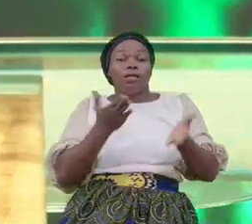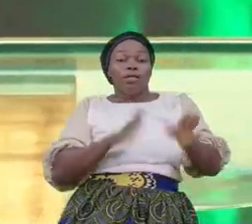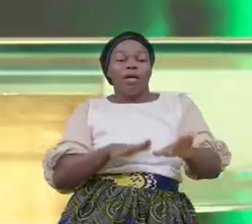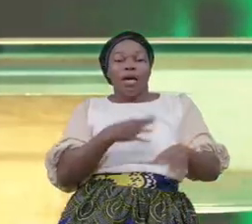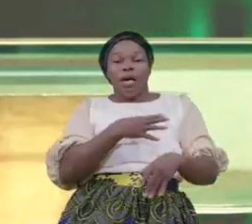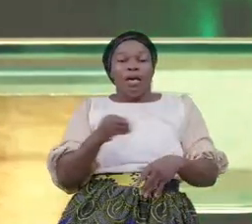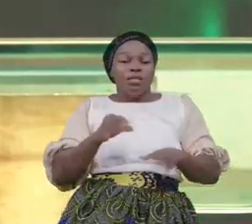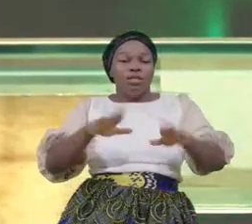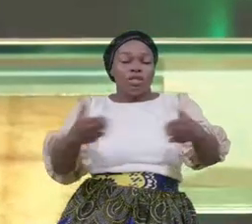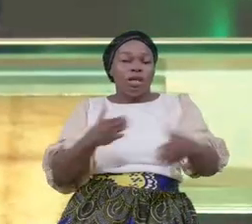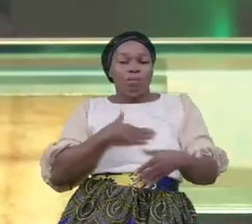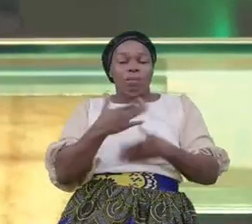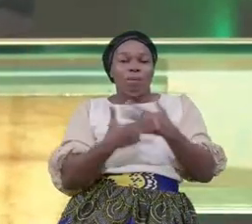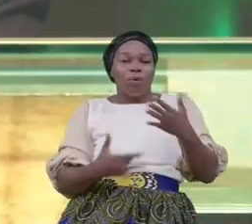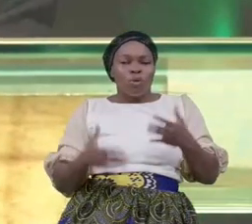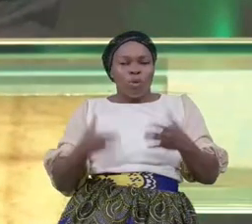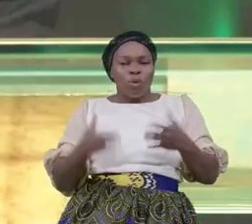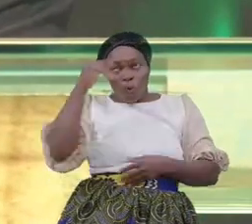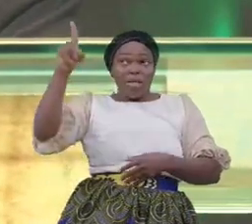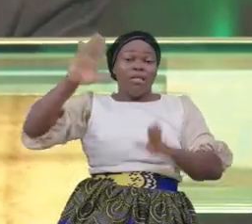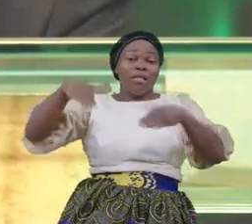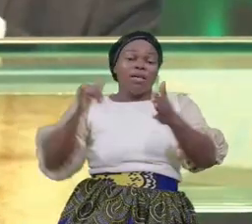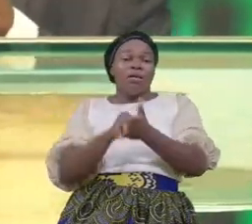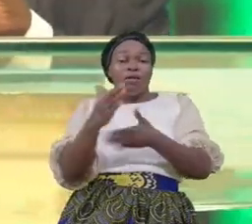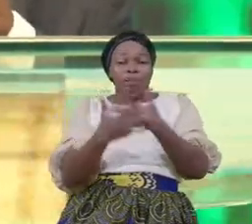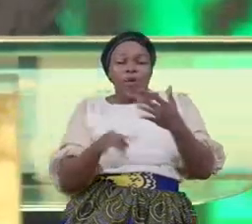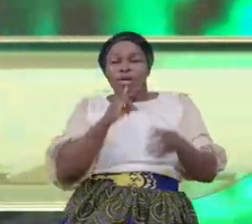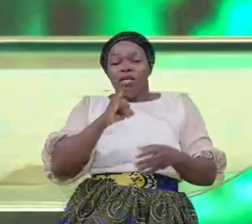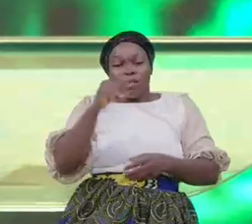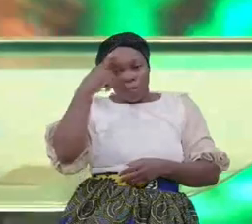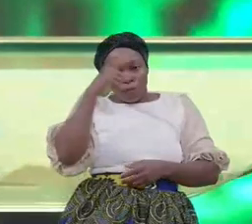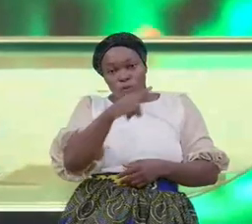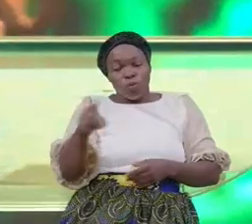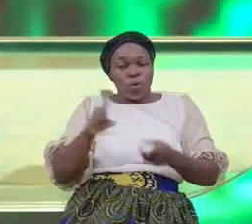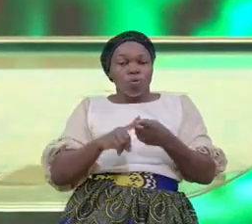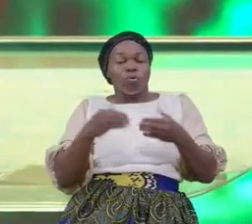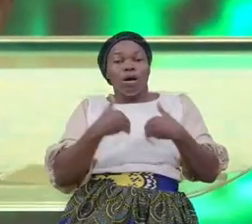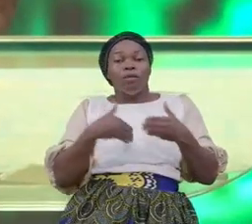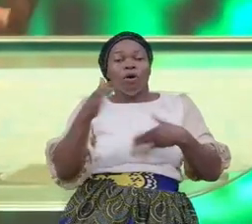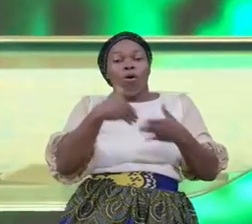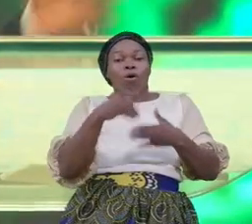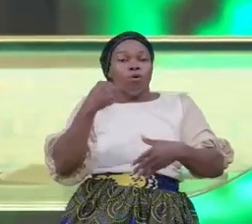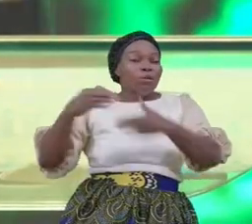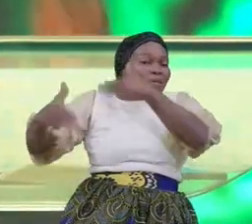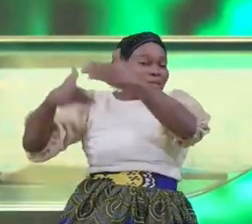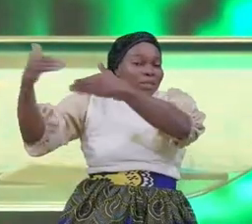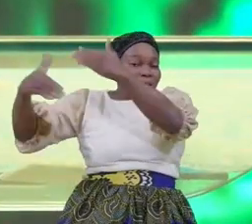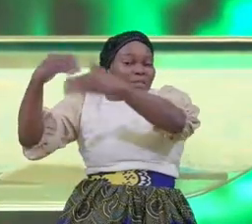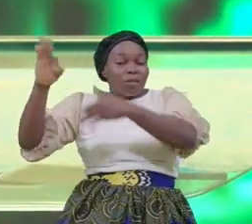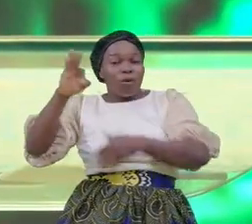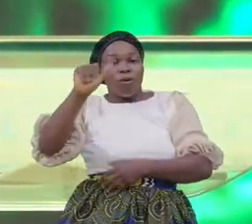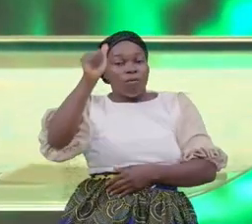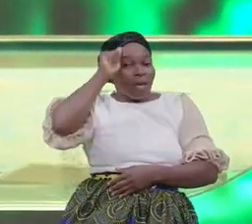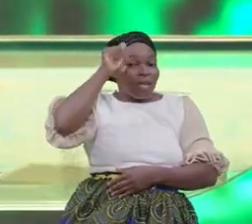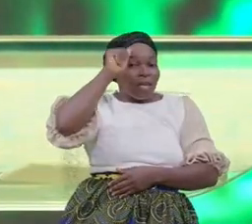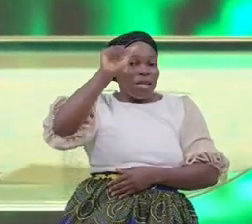répandre mon sang? Afin qu'il aide tous les descendants d'Adam à pouvoir récupérer